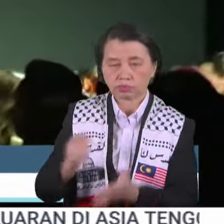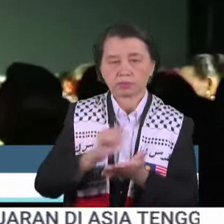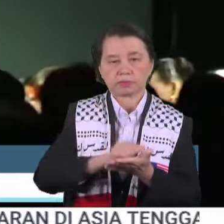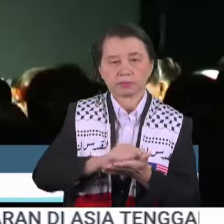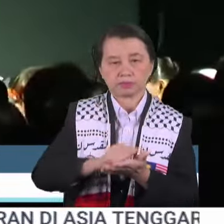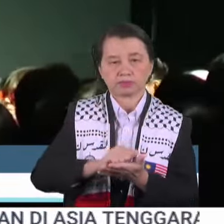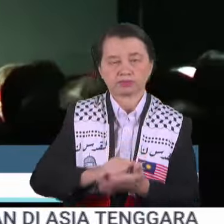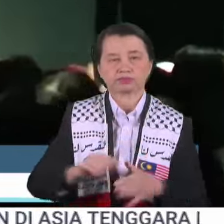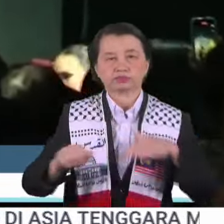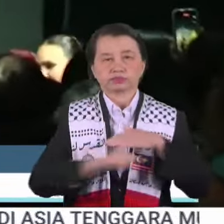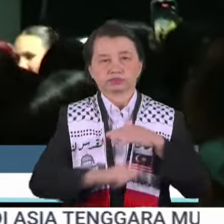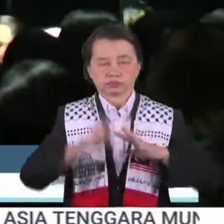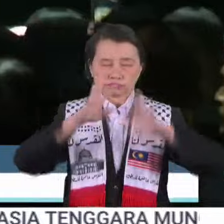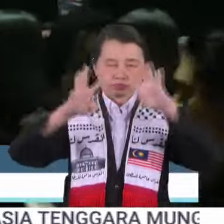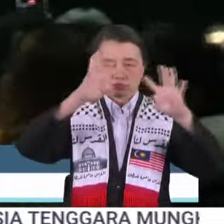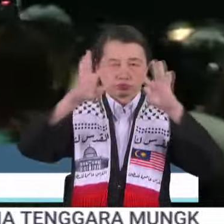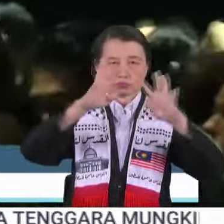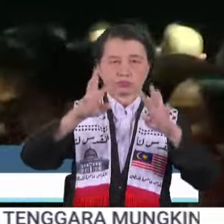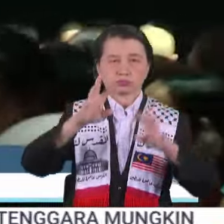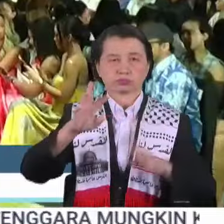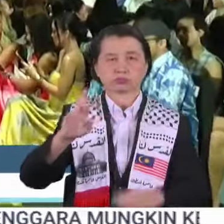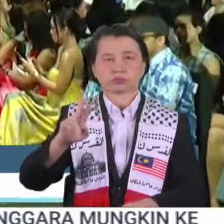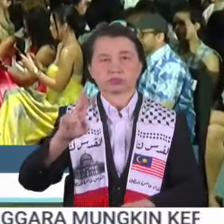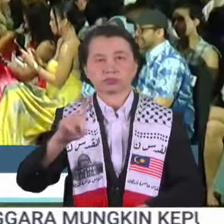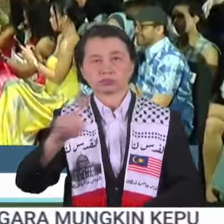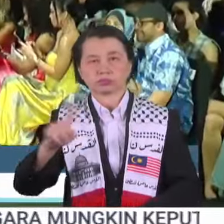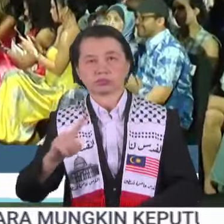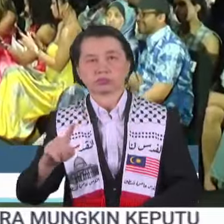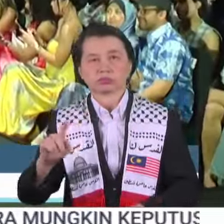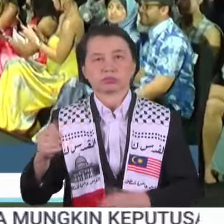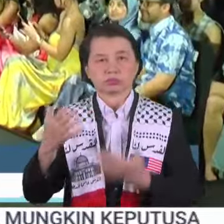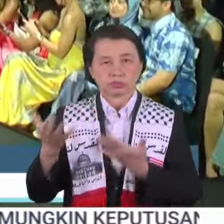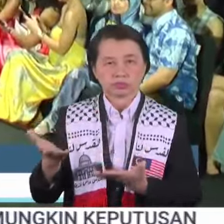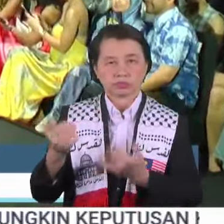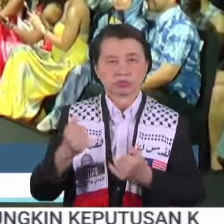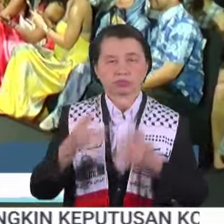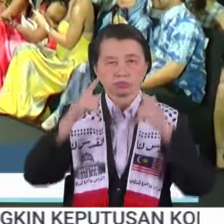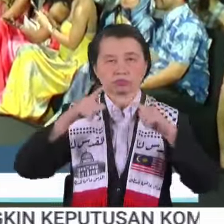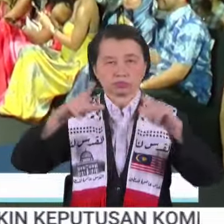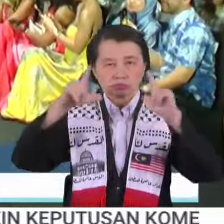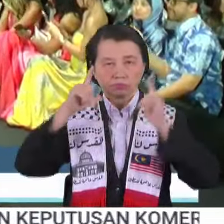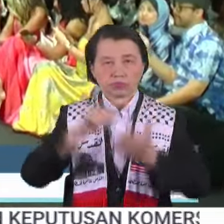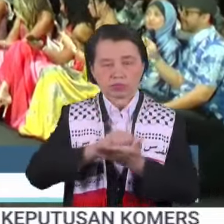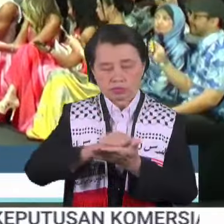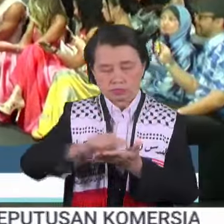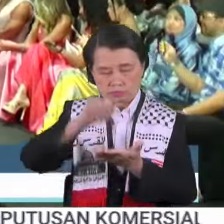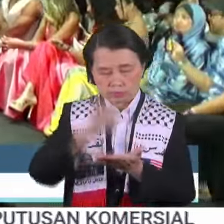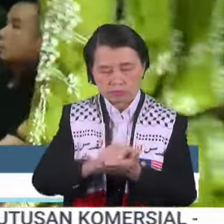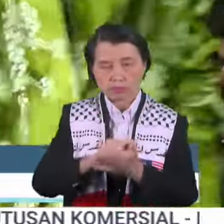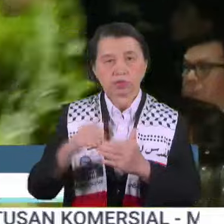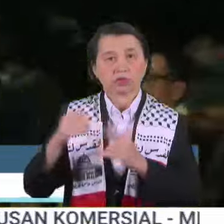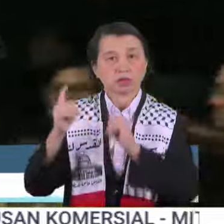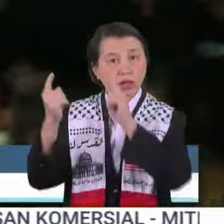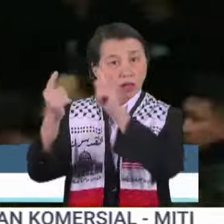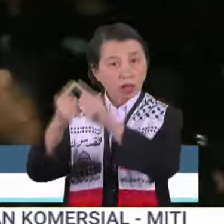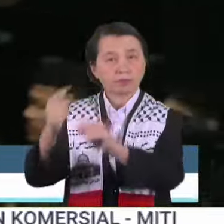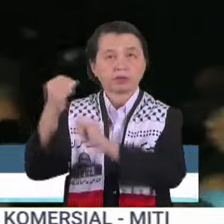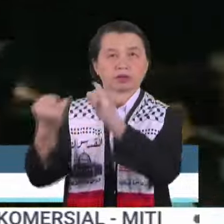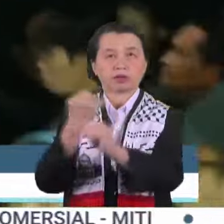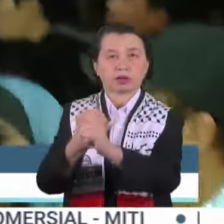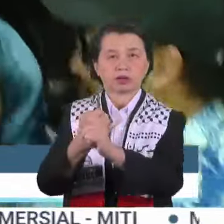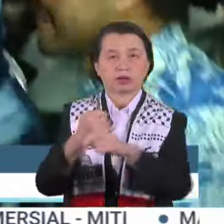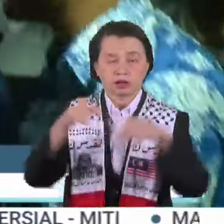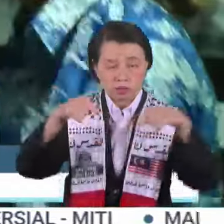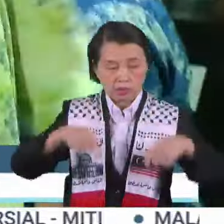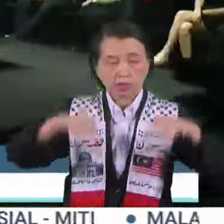Menurut pengasas dan pengarah kreatif Rus Gahara, Nik Faiz Nik Amin, selain memartabatkan batik hingga ke peringkat antarabangsa, pentas